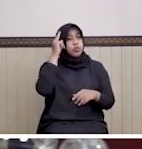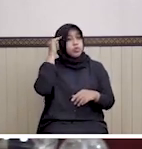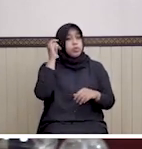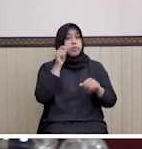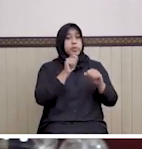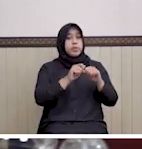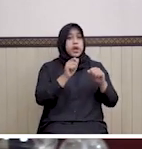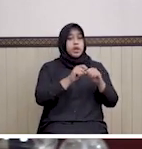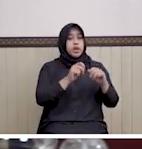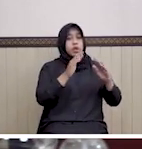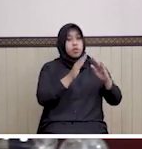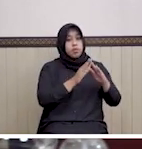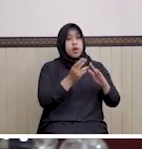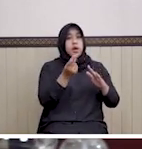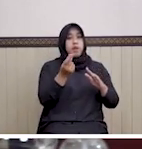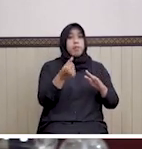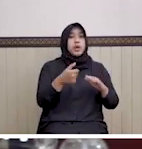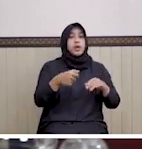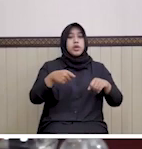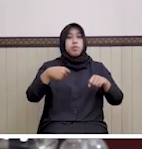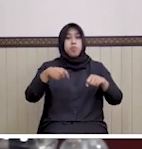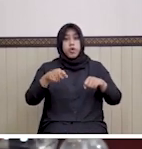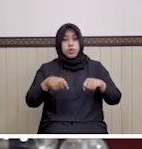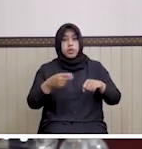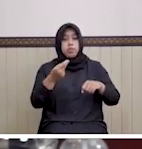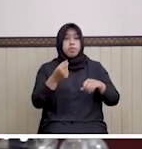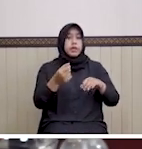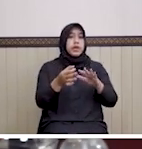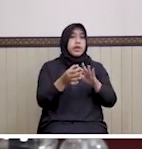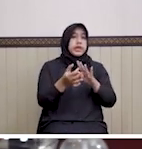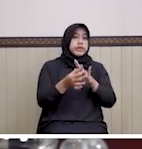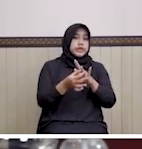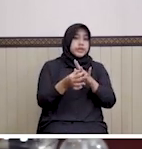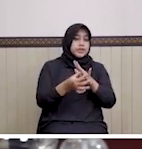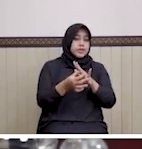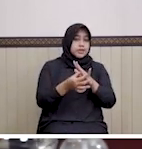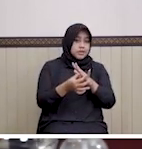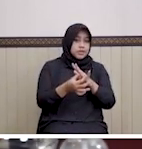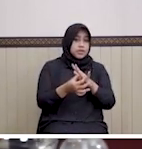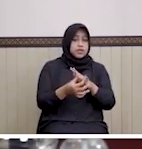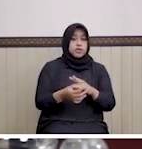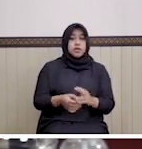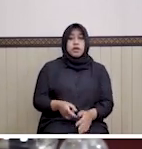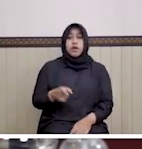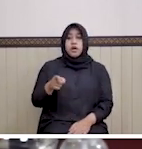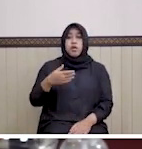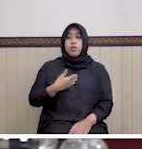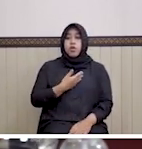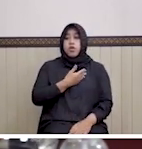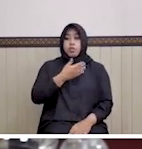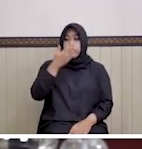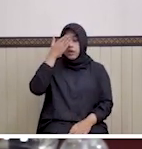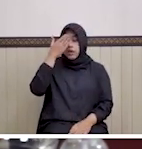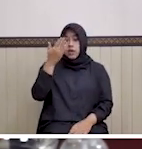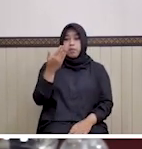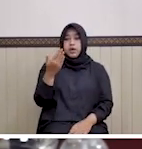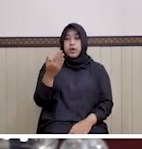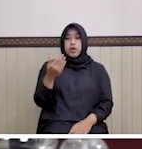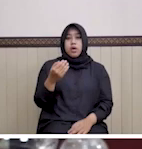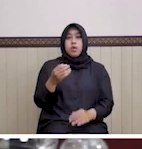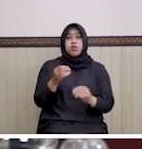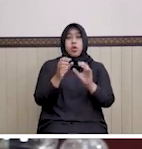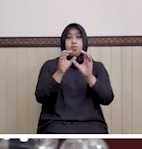rumah beli motor beli cincin emaknya dia bilang udah korban ngapain Udah udah udah udah udah